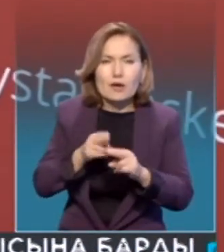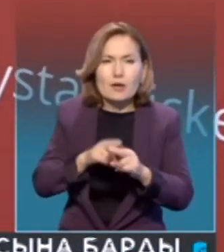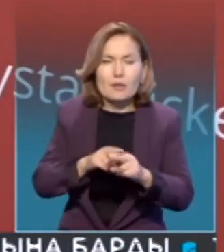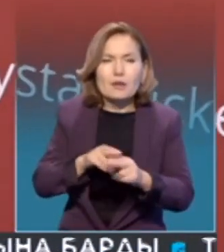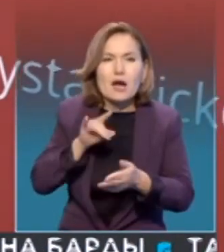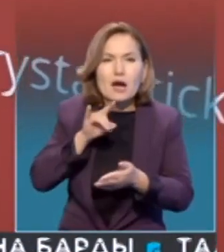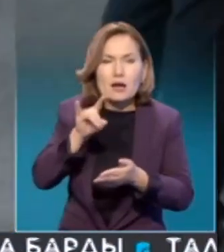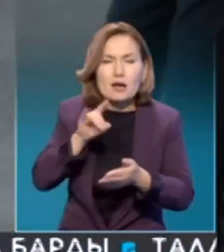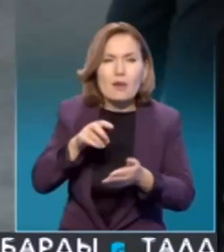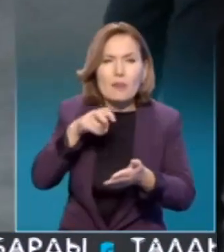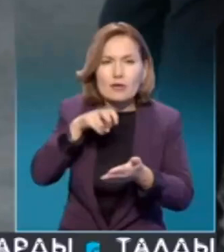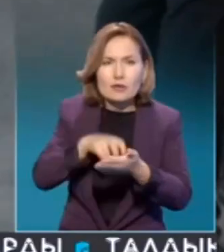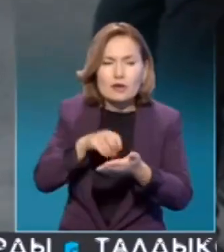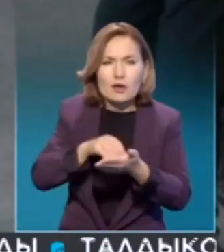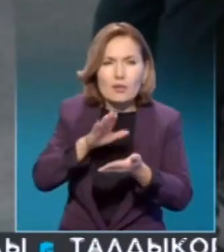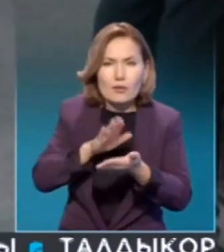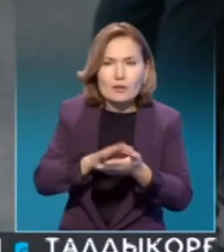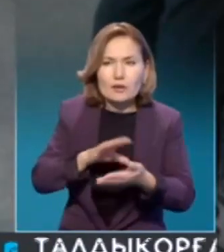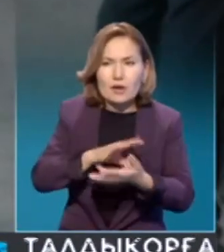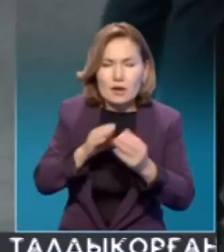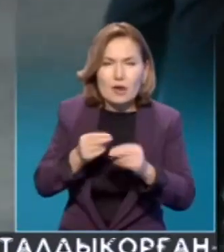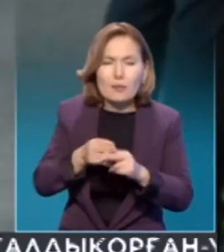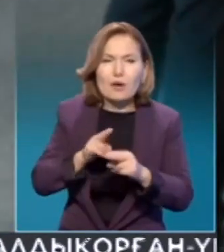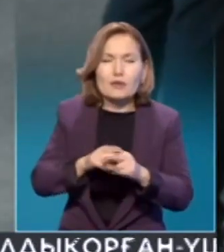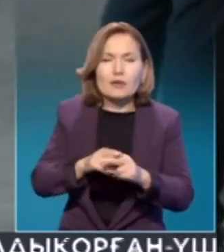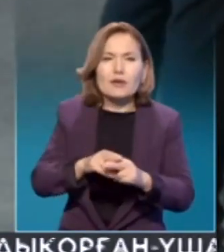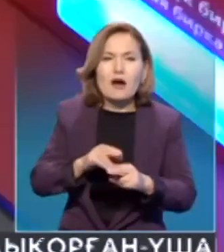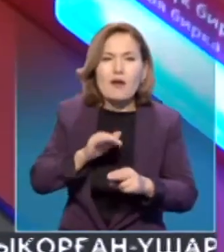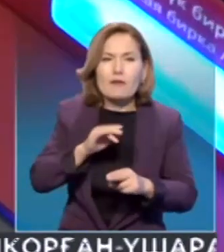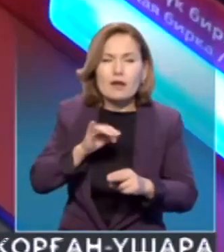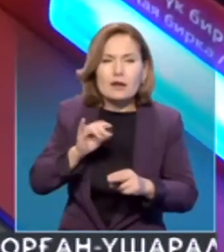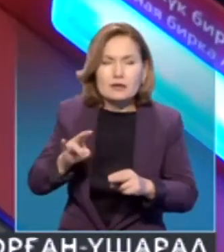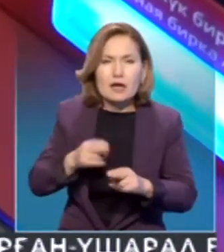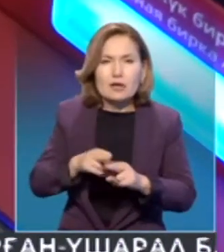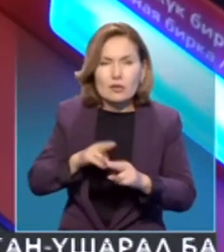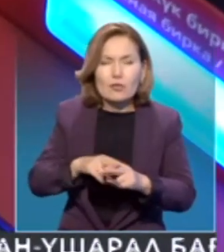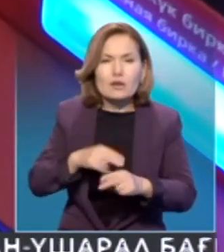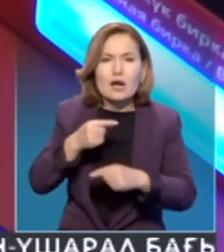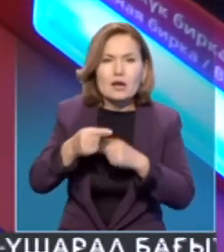ақылы болмақ. Алайда Fly Arslan мобильдік қосымшасы және flyarslan.com сайт